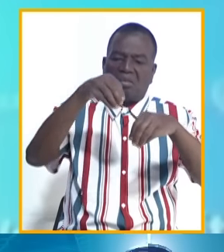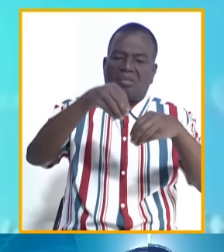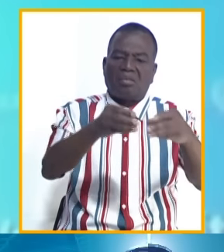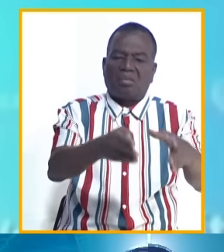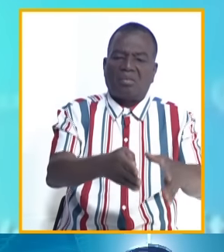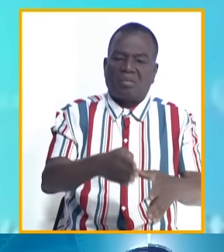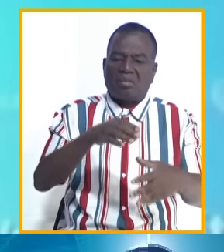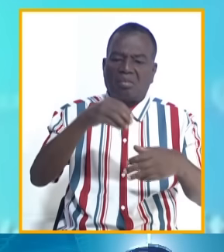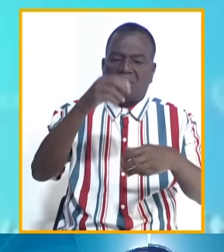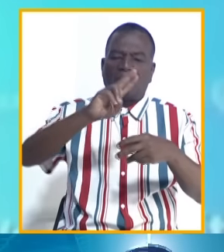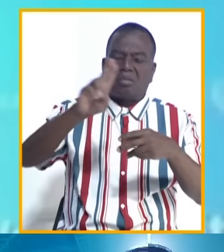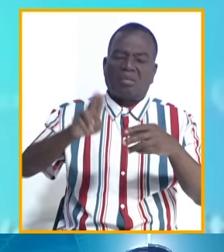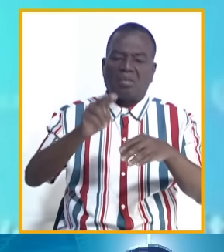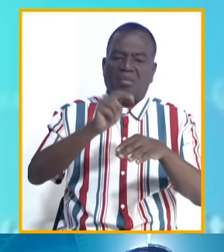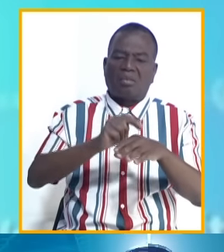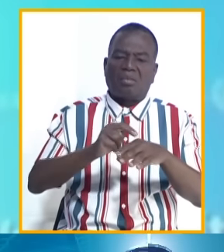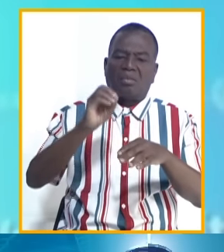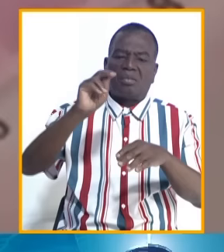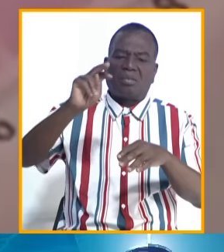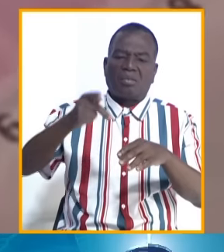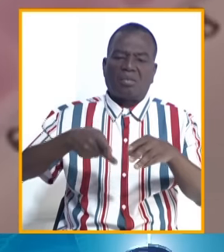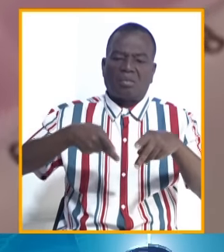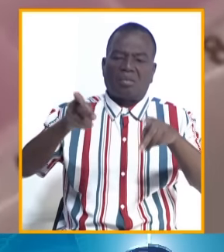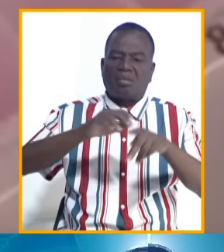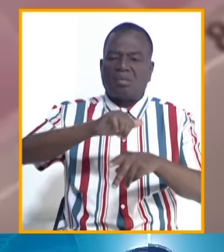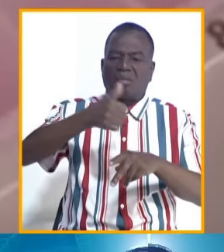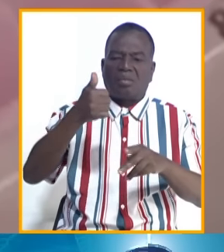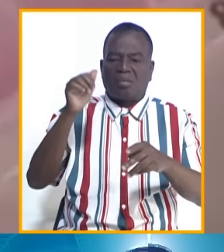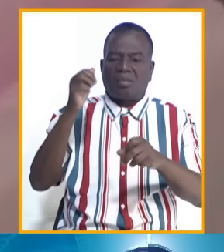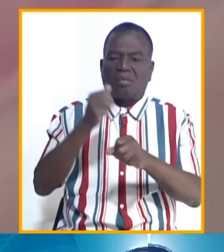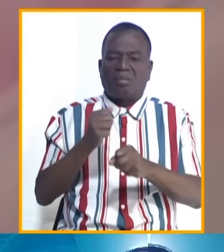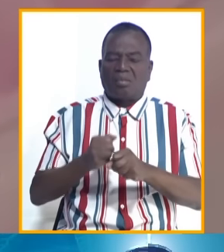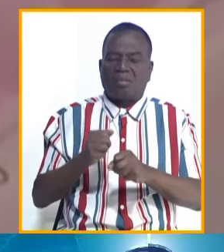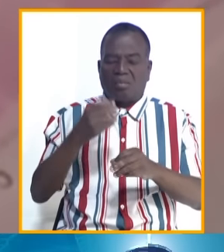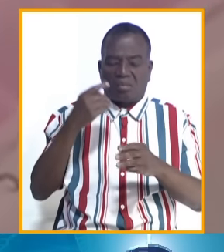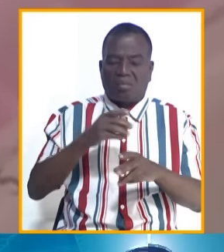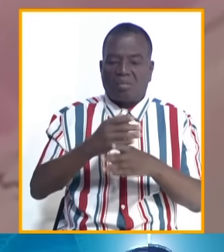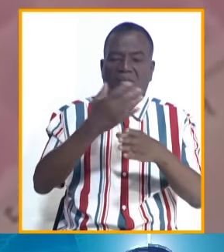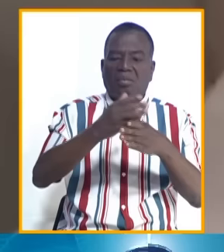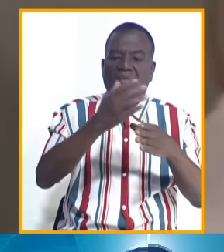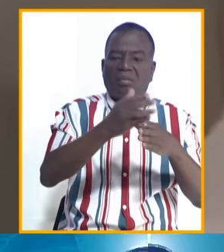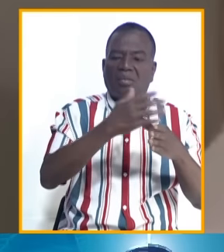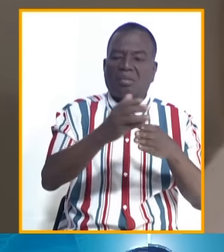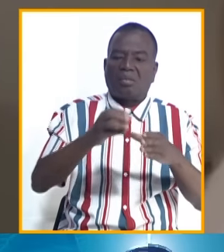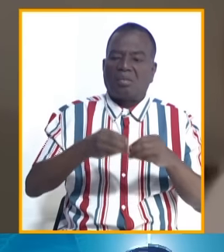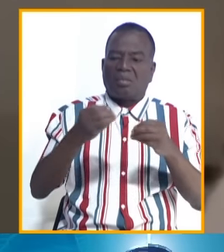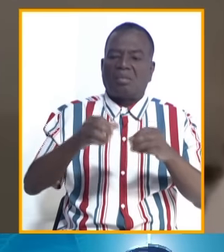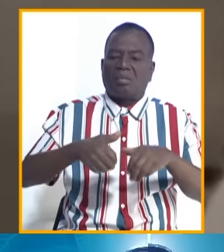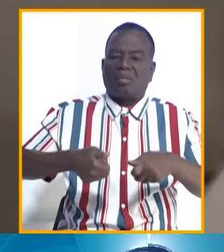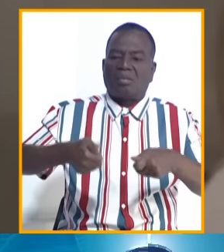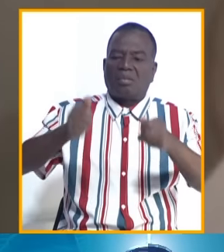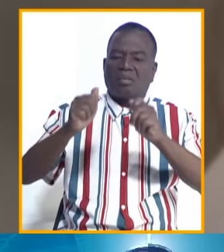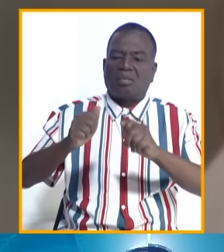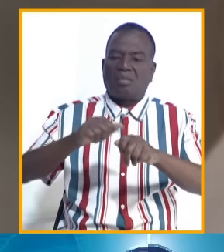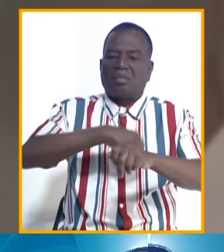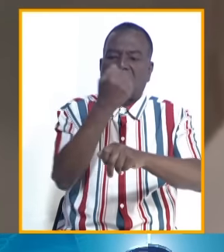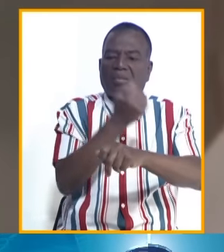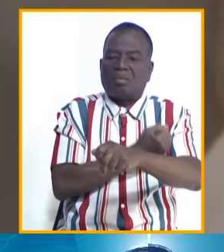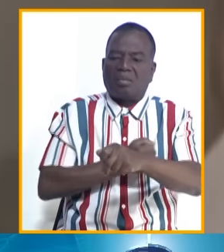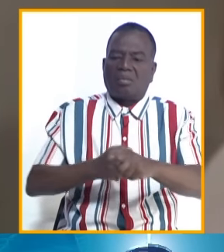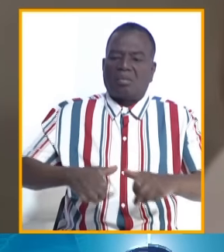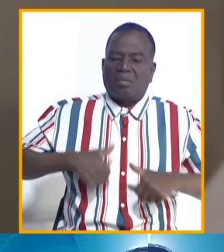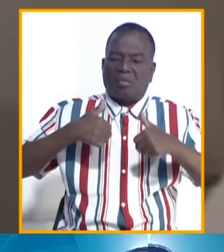près de 900 morts en Afrique depuis le début de l'année, en le mettant donc sur sa liste d'utilisation d'urgence, l'OMS permet à